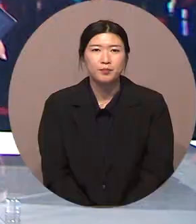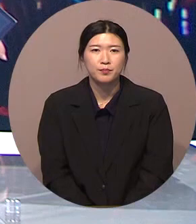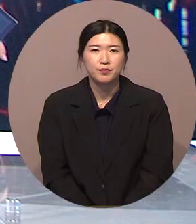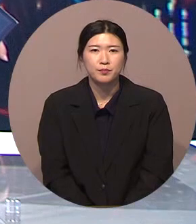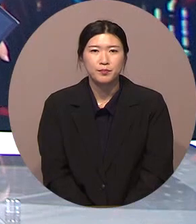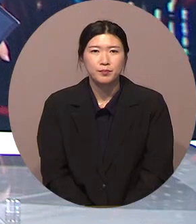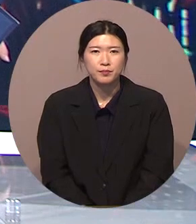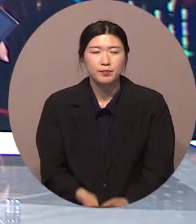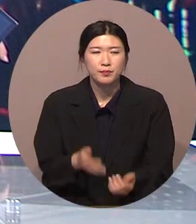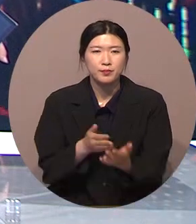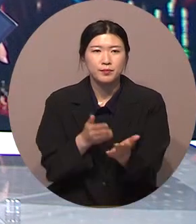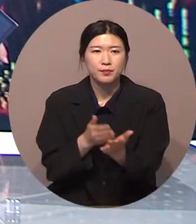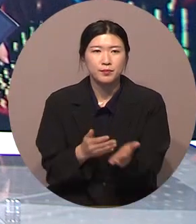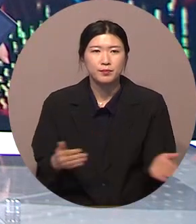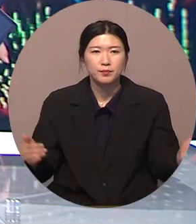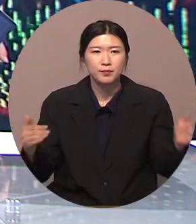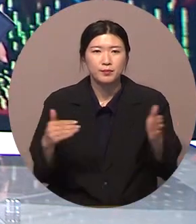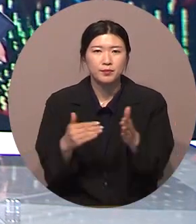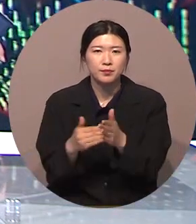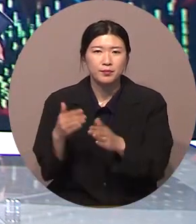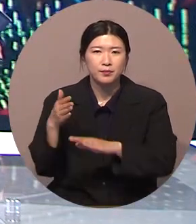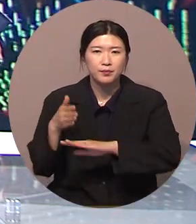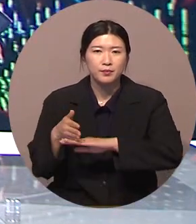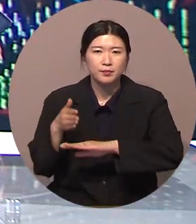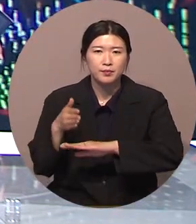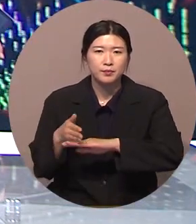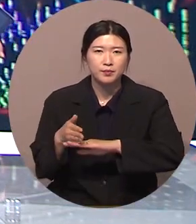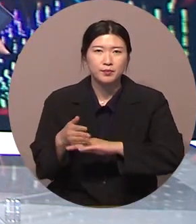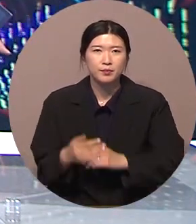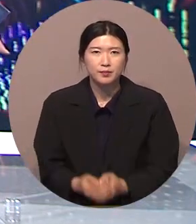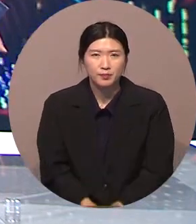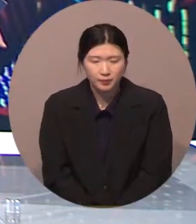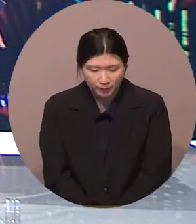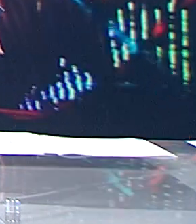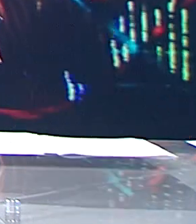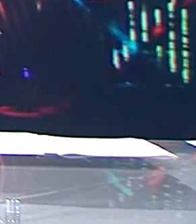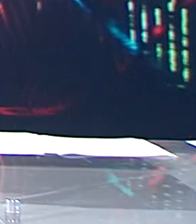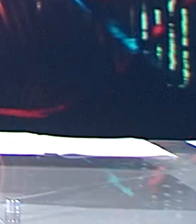선고했습니다 지금까지 대전세종 충남 소식이었습니다 고맙습니다